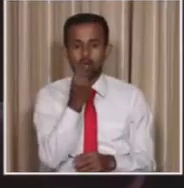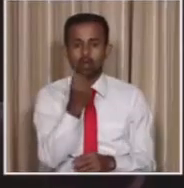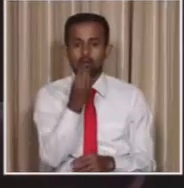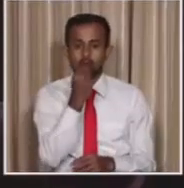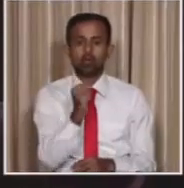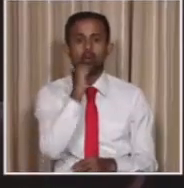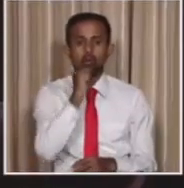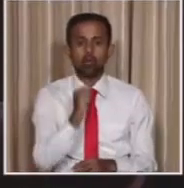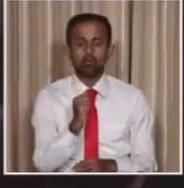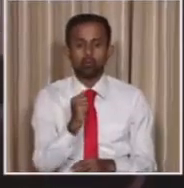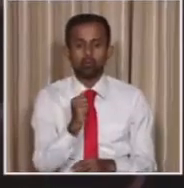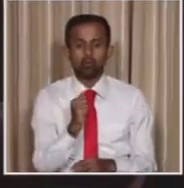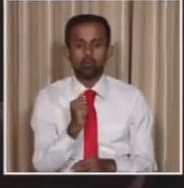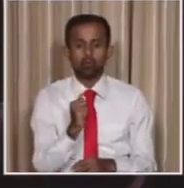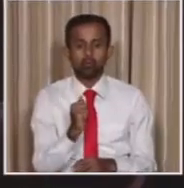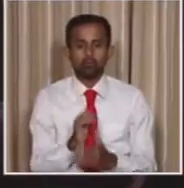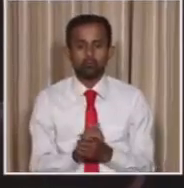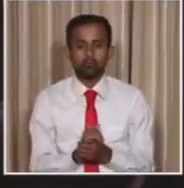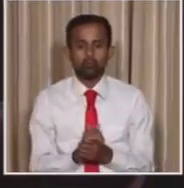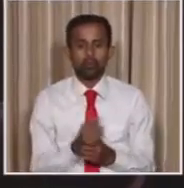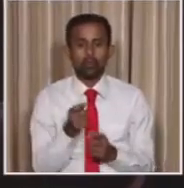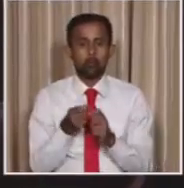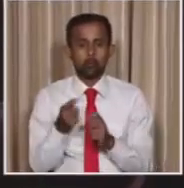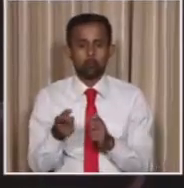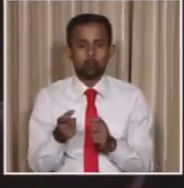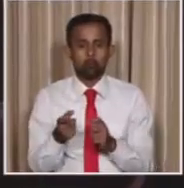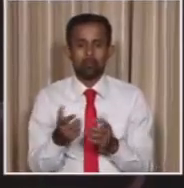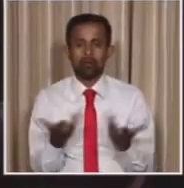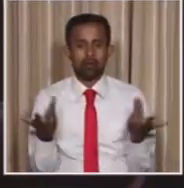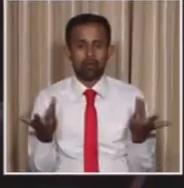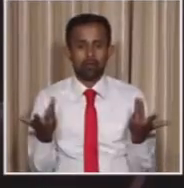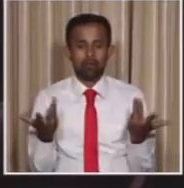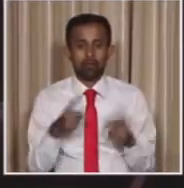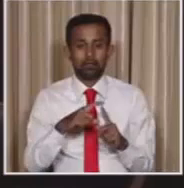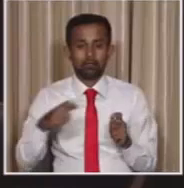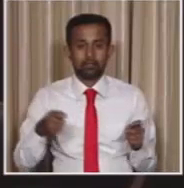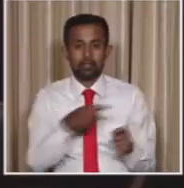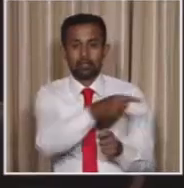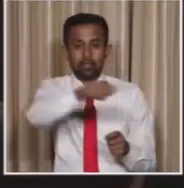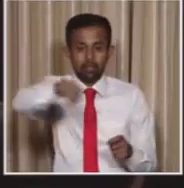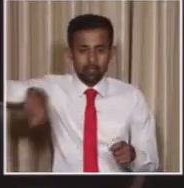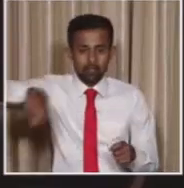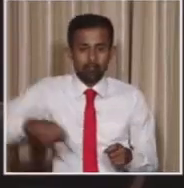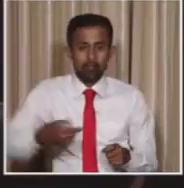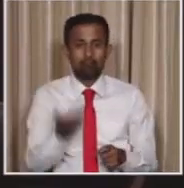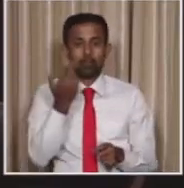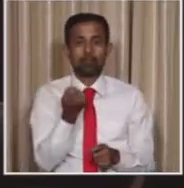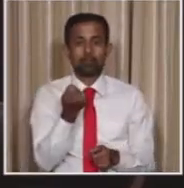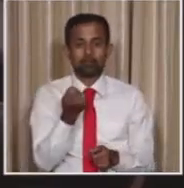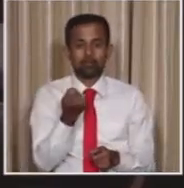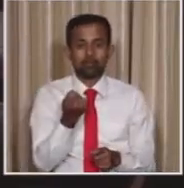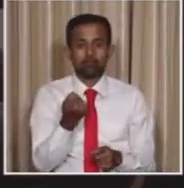කොහමද එතකොට කොහමද අර පඩිය මෙහෙට නෑ ඒකට චෙක් එක ලියලා එහෙන් ලියා ගන්නවා ඊට වැඩි ගාණා